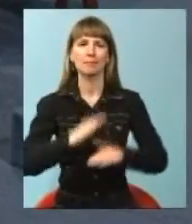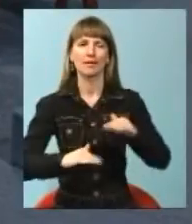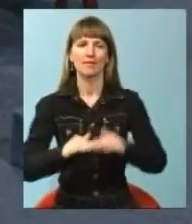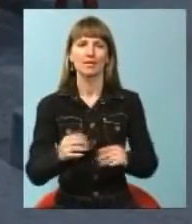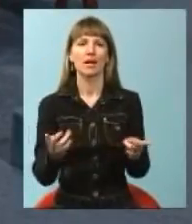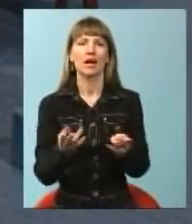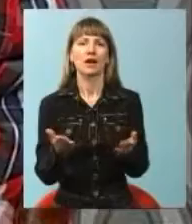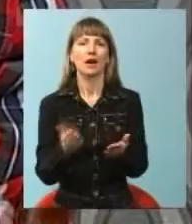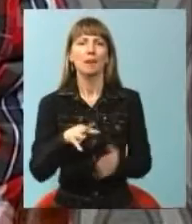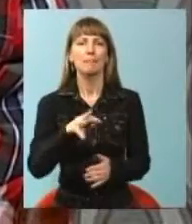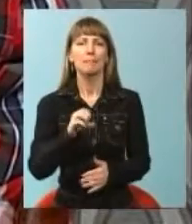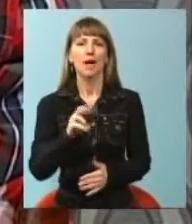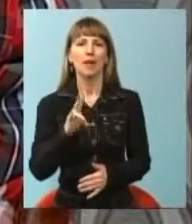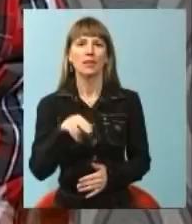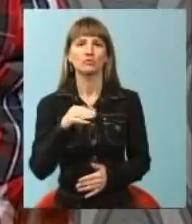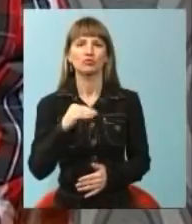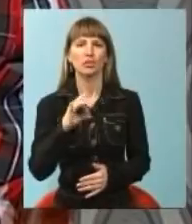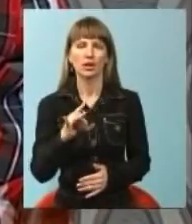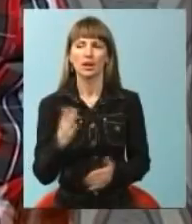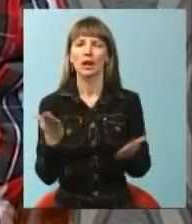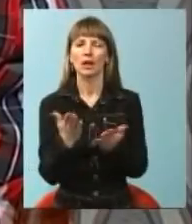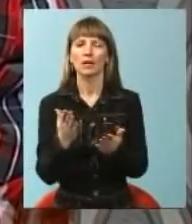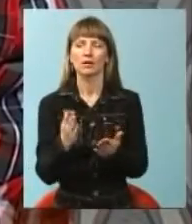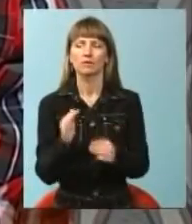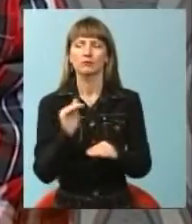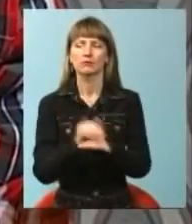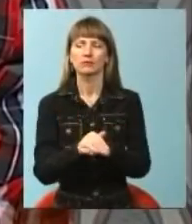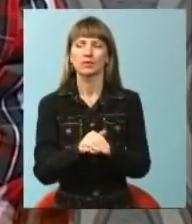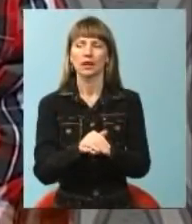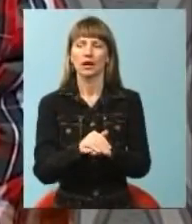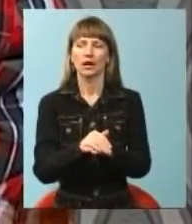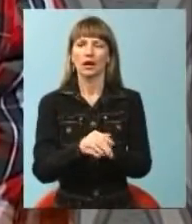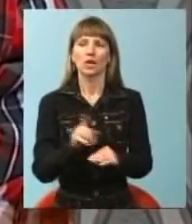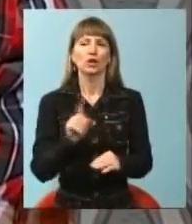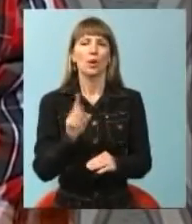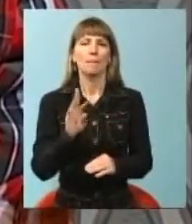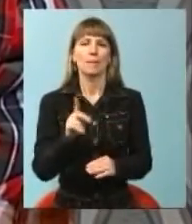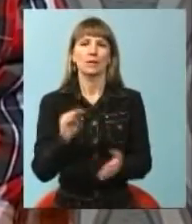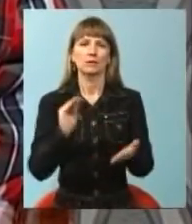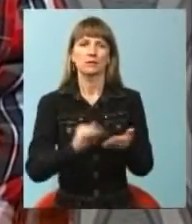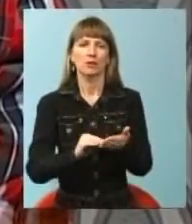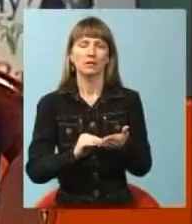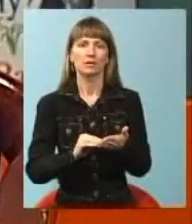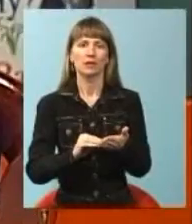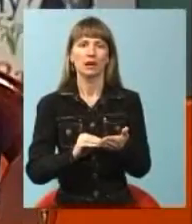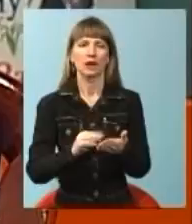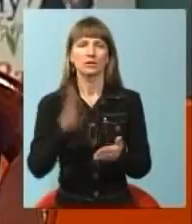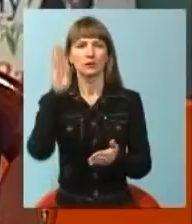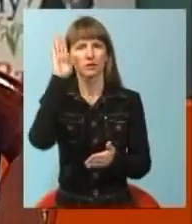як менеджер, який визначає стат курчат. Як ти вважаєш, взагалі, для чого такі менеджери, щоб визначати стат курчат,